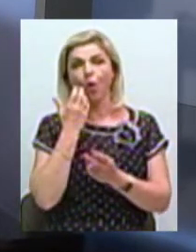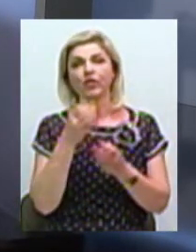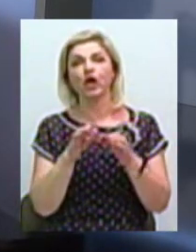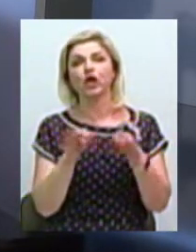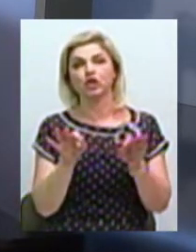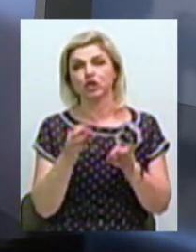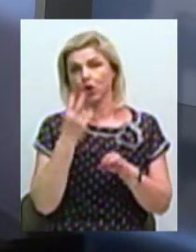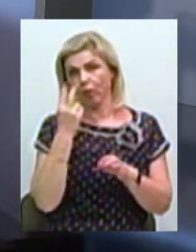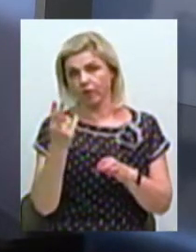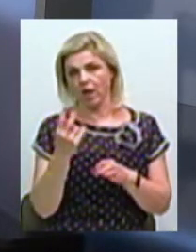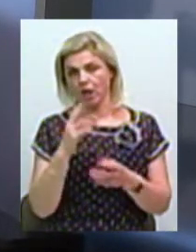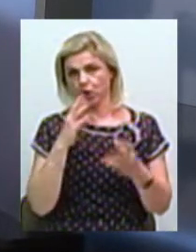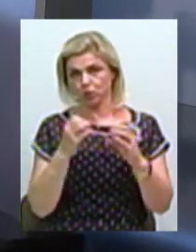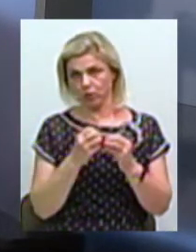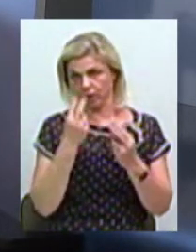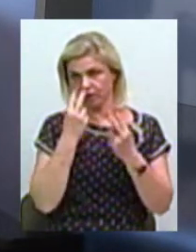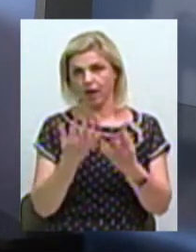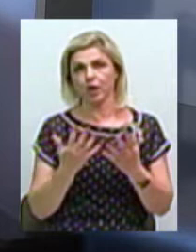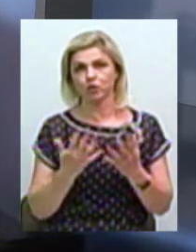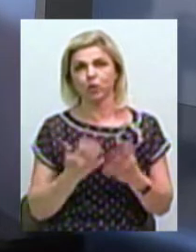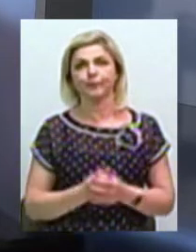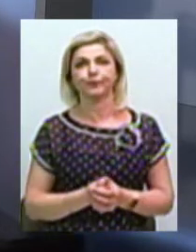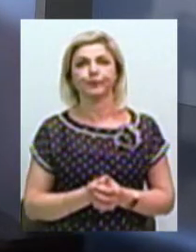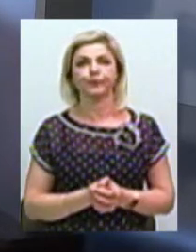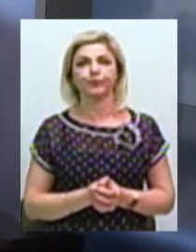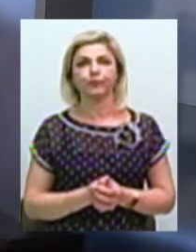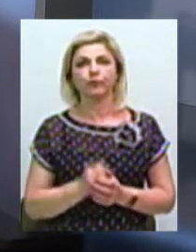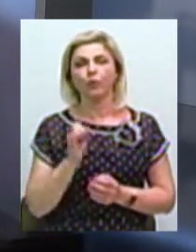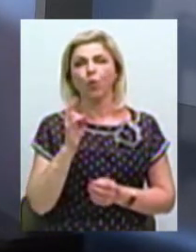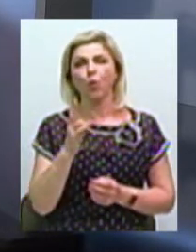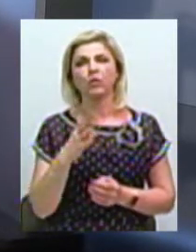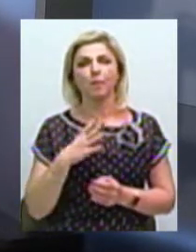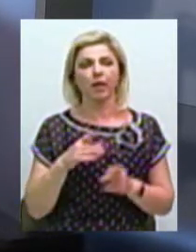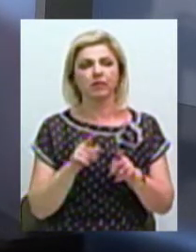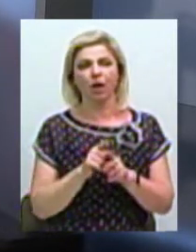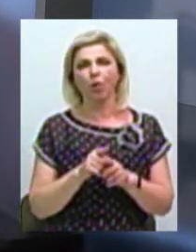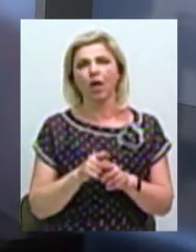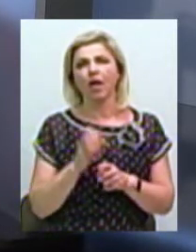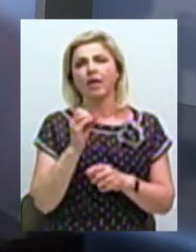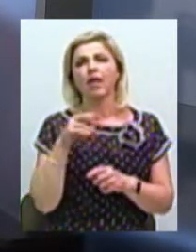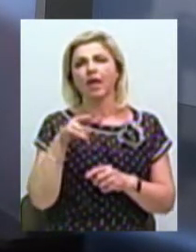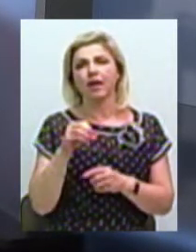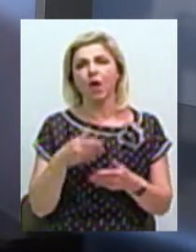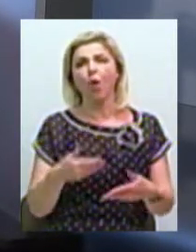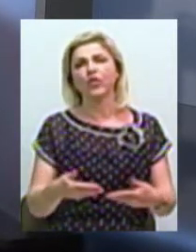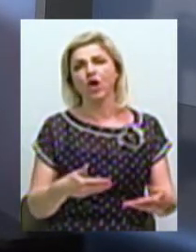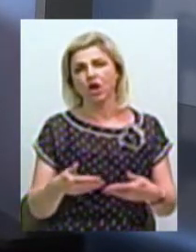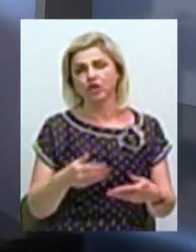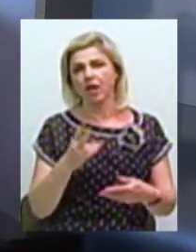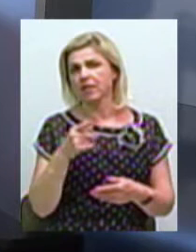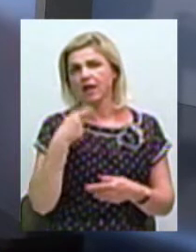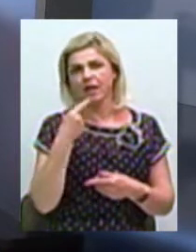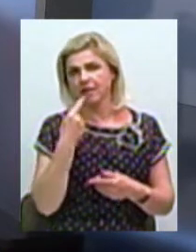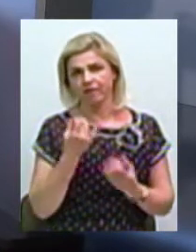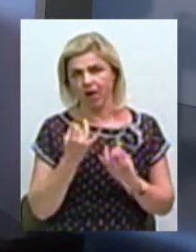был просто налицо. Ну вот он был такой, знаете, еле ходящий, не разговаривающий, ну